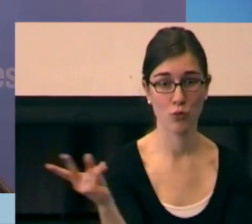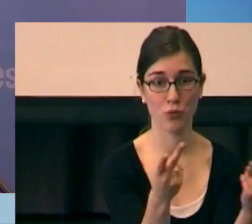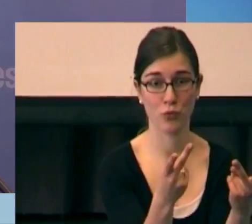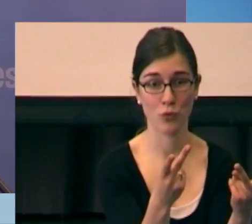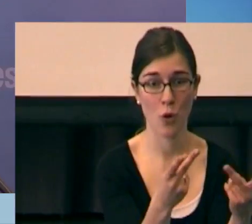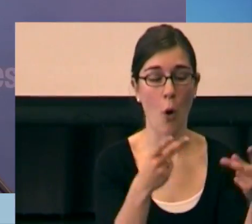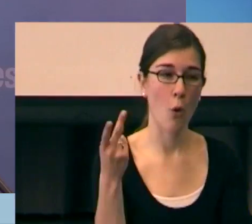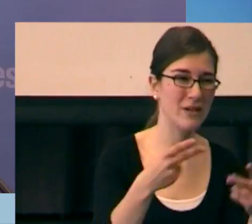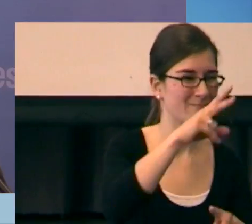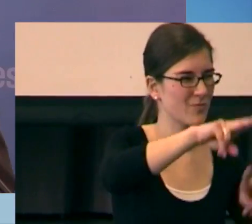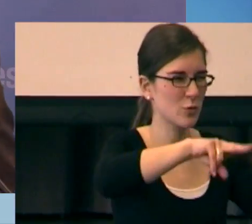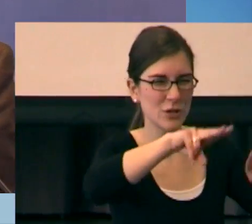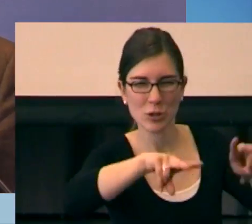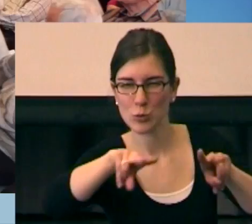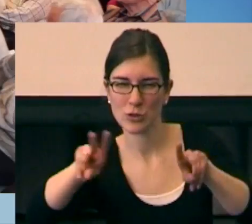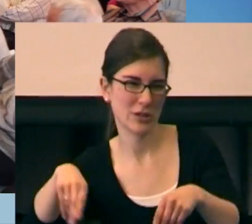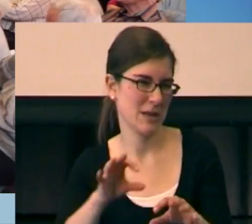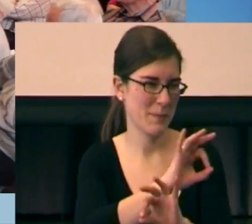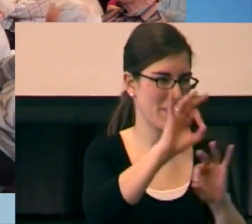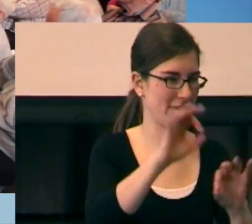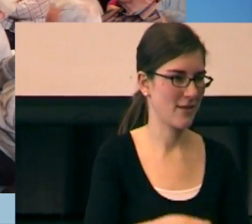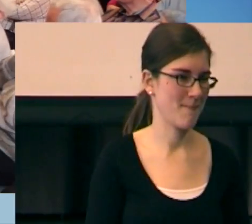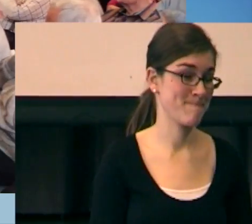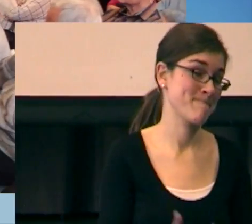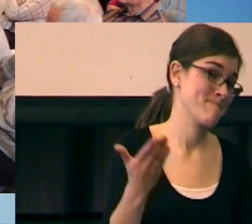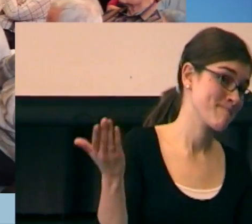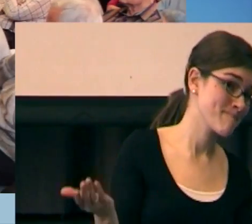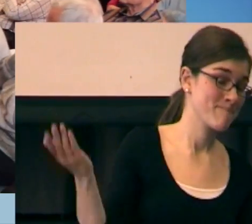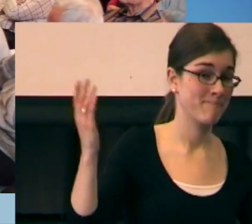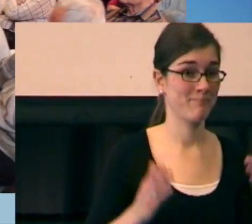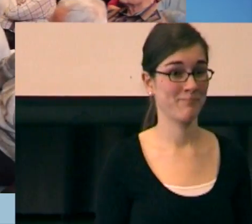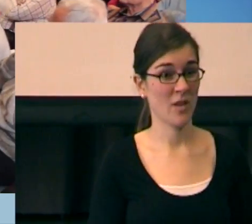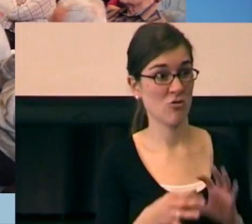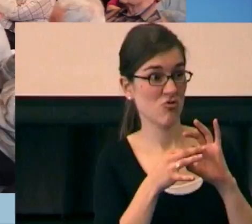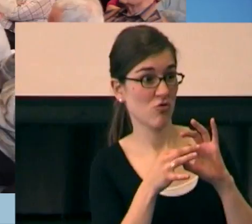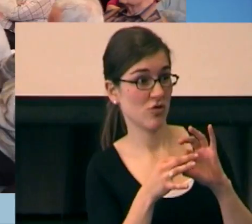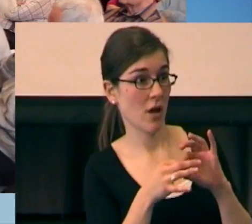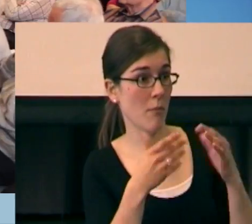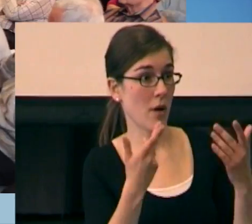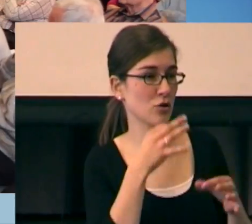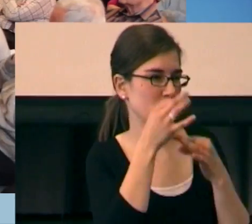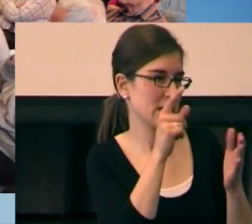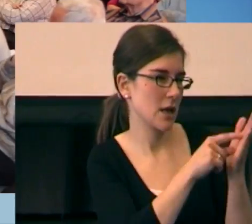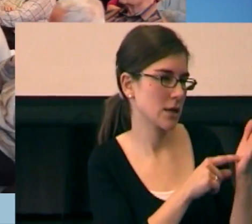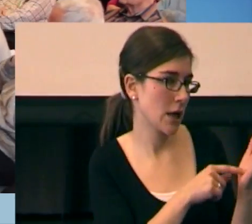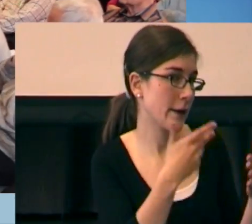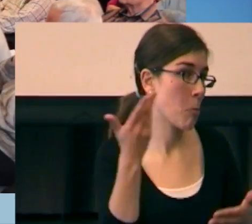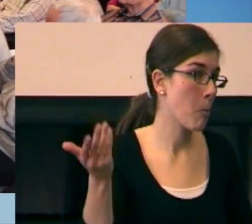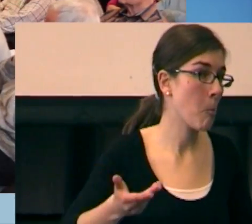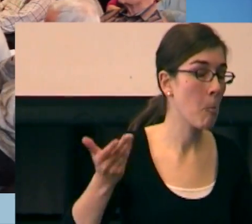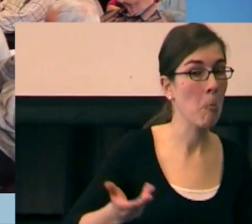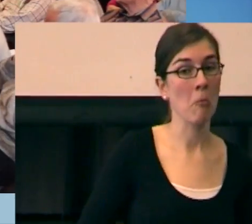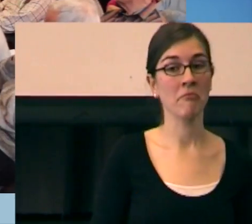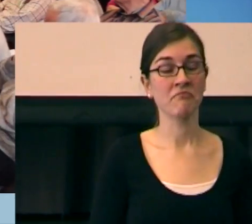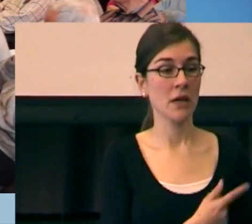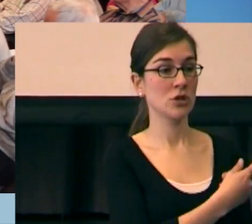gibt es individuelle Therapien für jeden Einzelnen, abgestimmt nach bestimmten Kriterien? Und